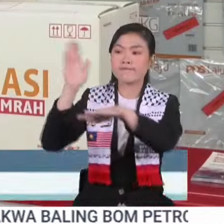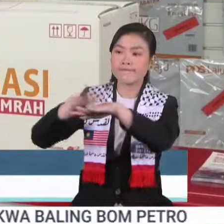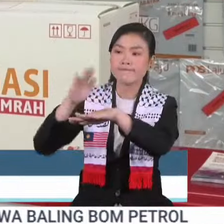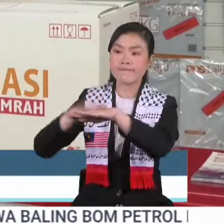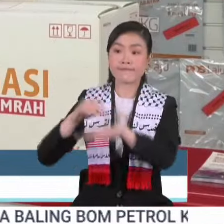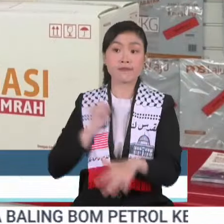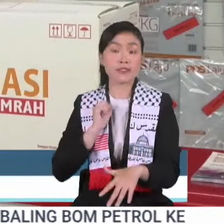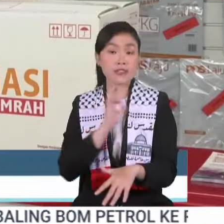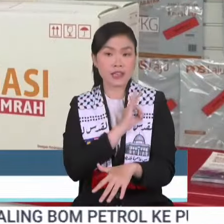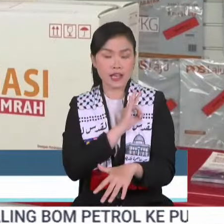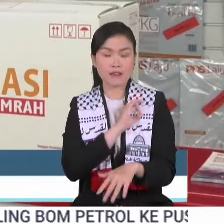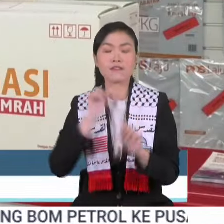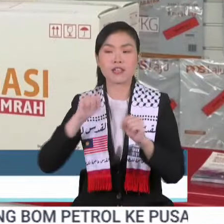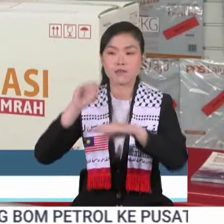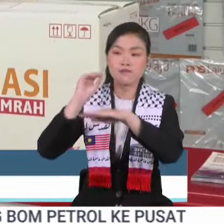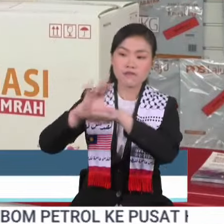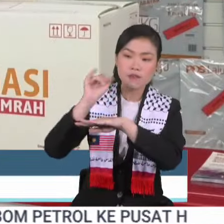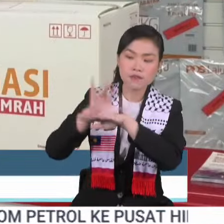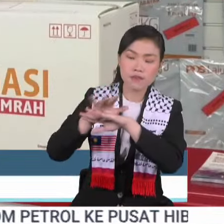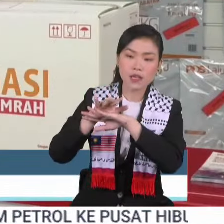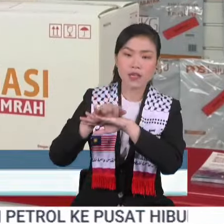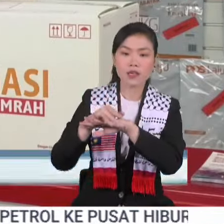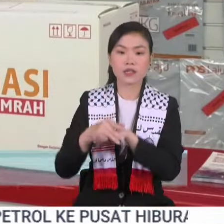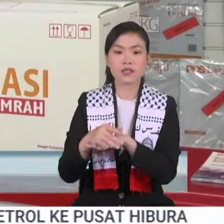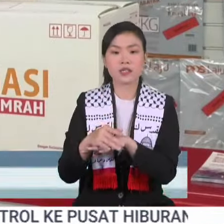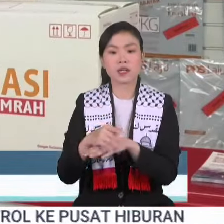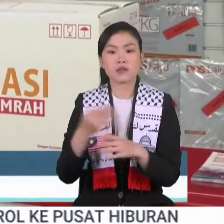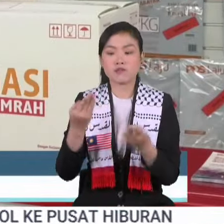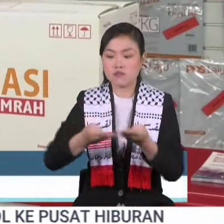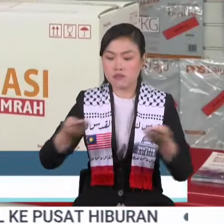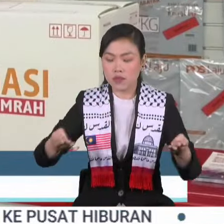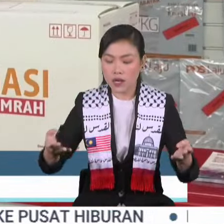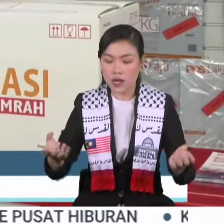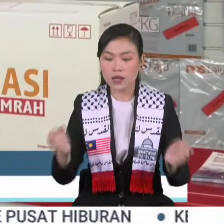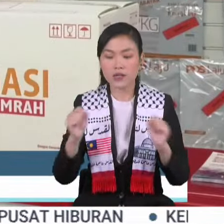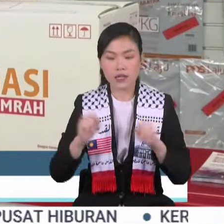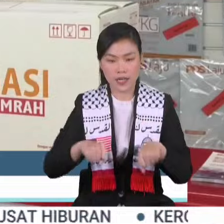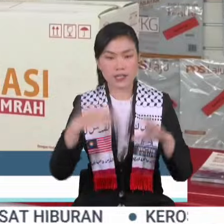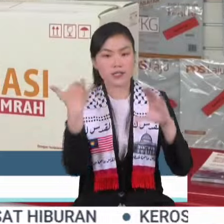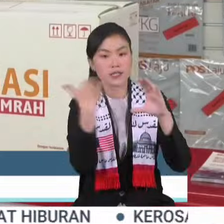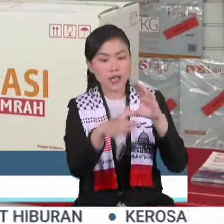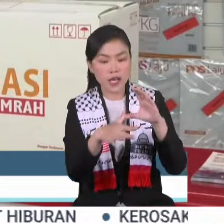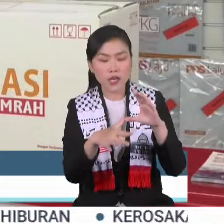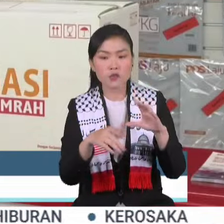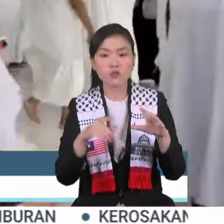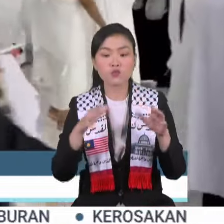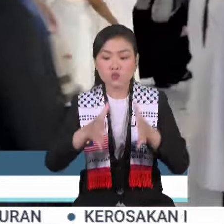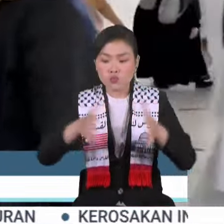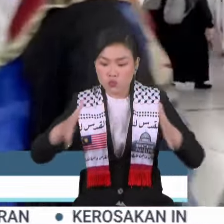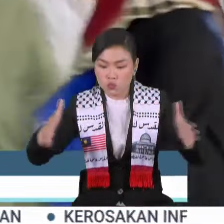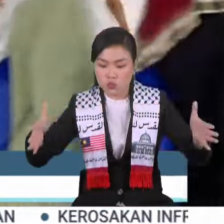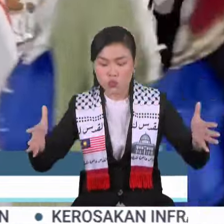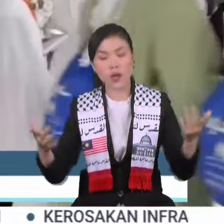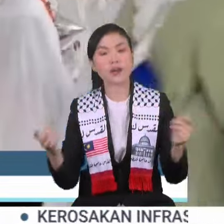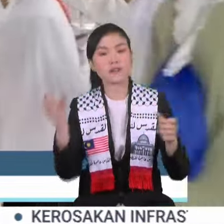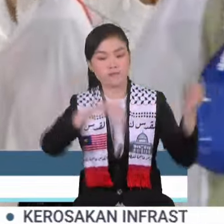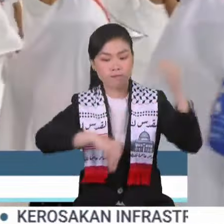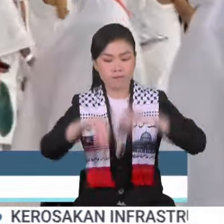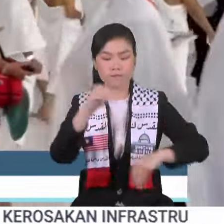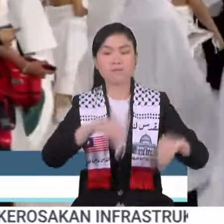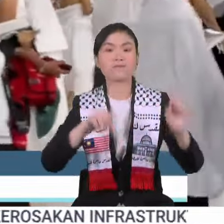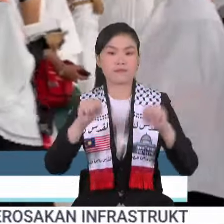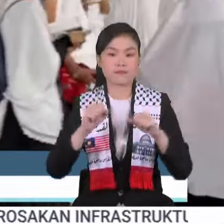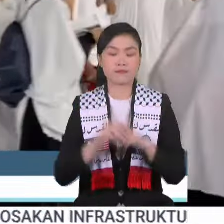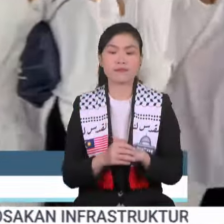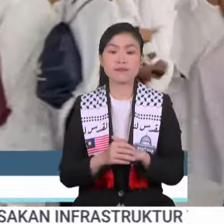memberi nasihat kepada semua jemaah haji mengenai barang-barang yang boleh dihantar, saiz dan sebagainya. Bagi